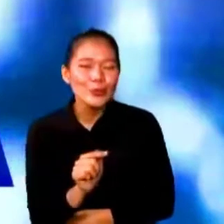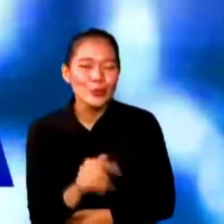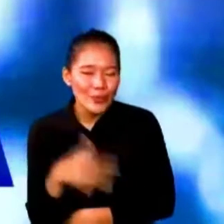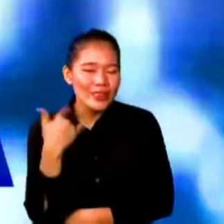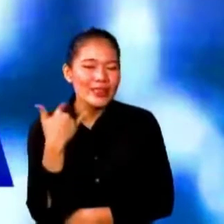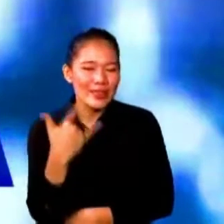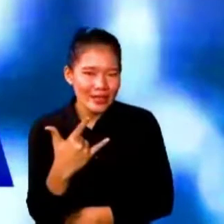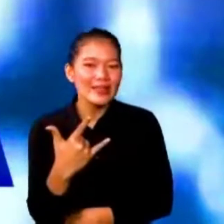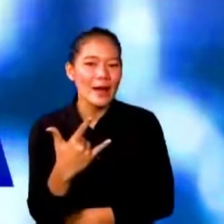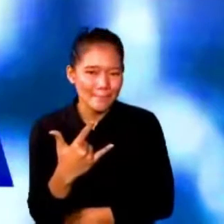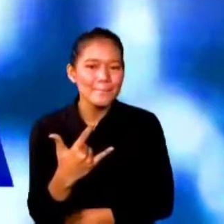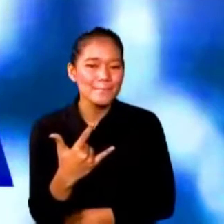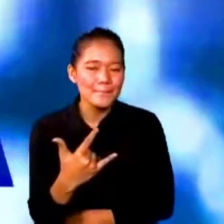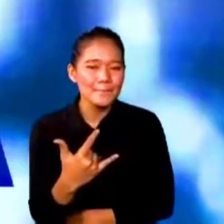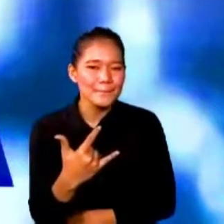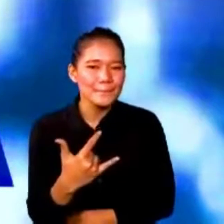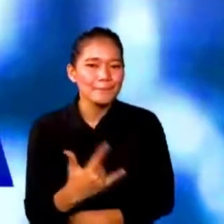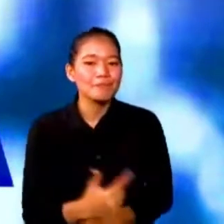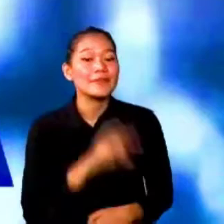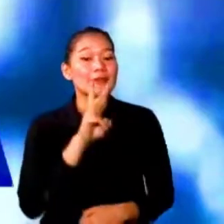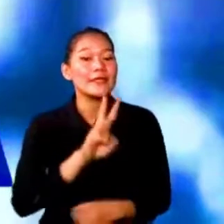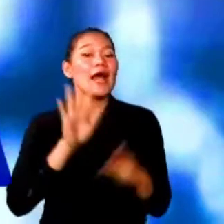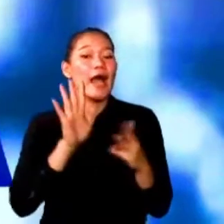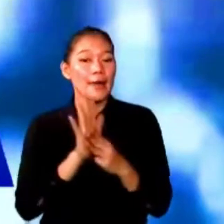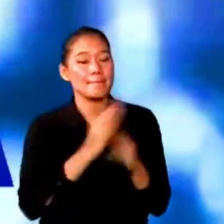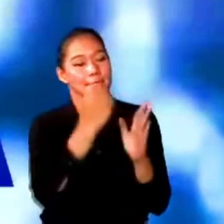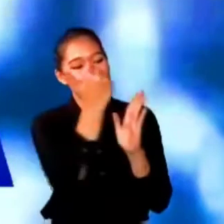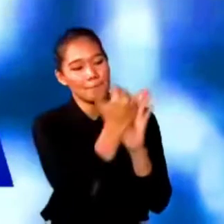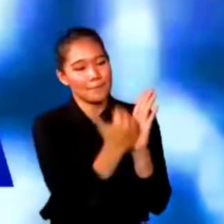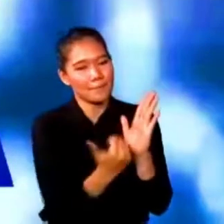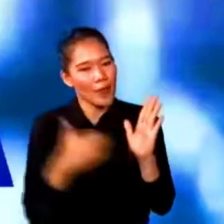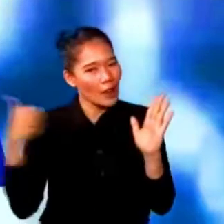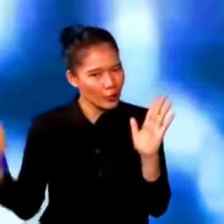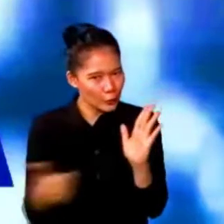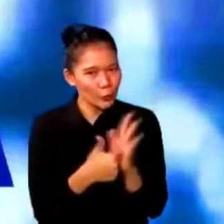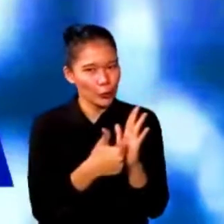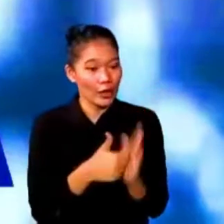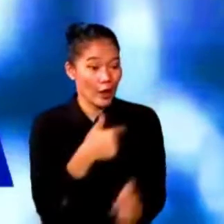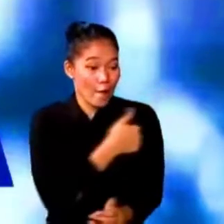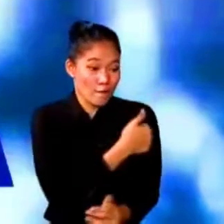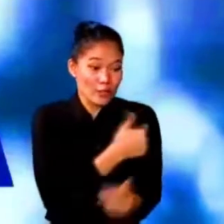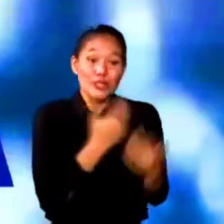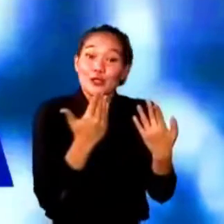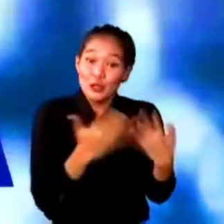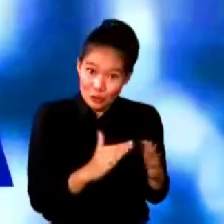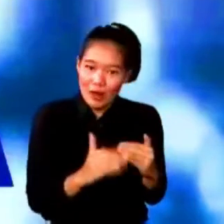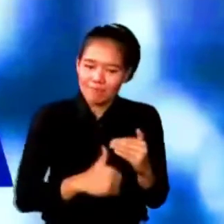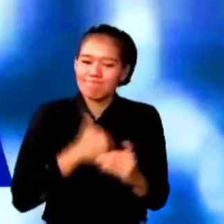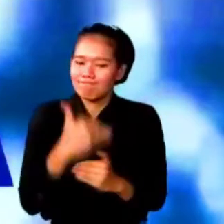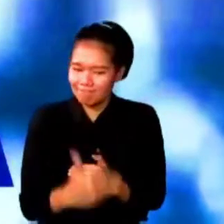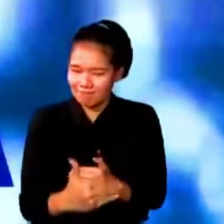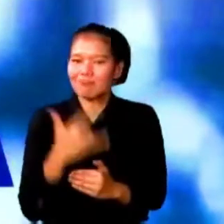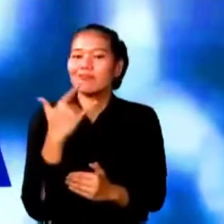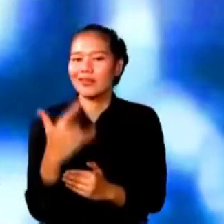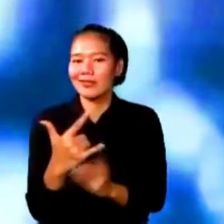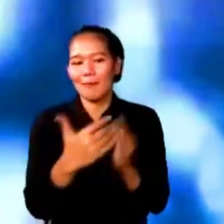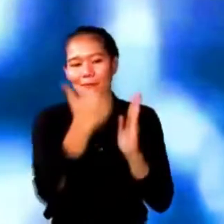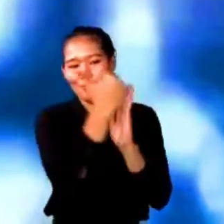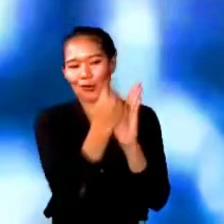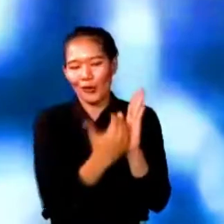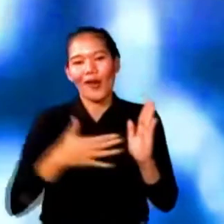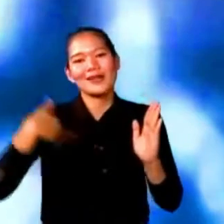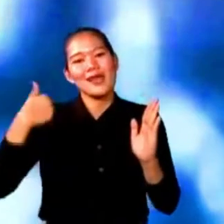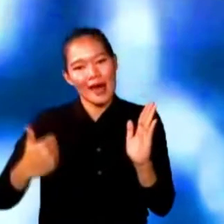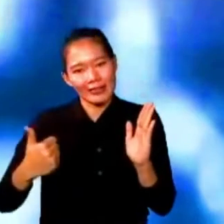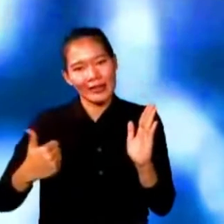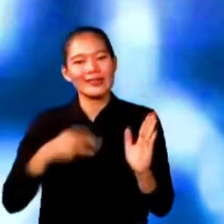petak harus menerapkan 3M protokol kesehatan ya jadi setelah vaksinasi tetap kita harus